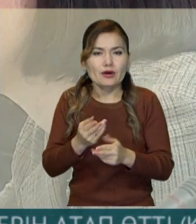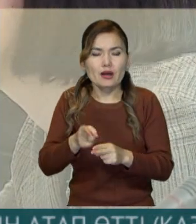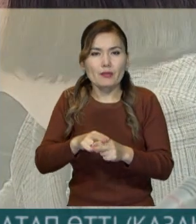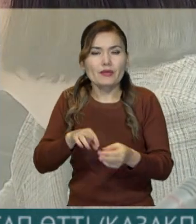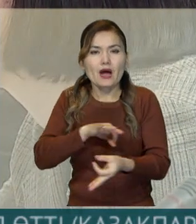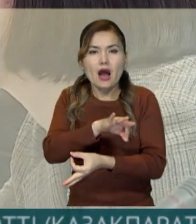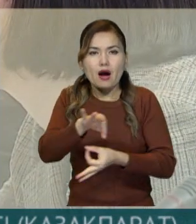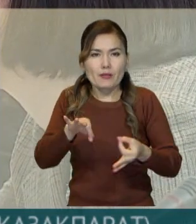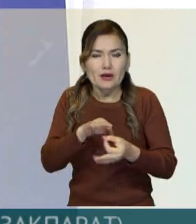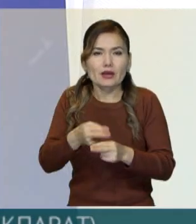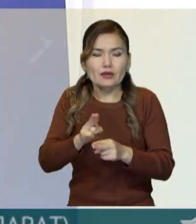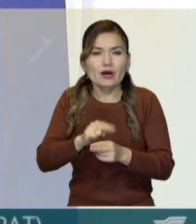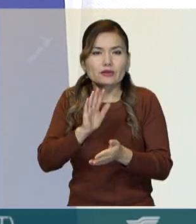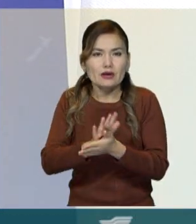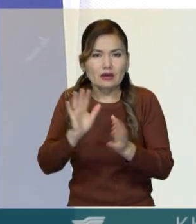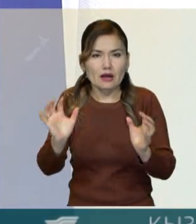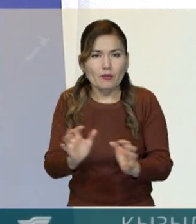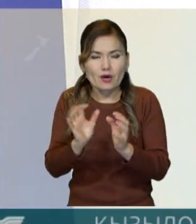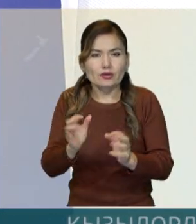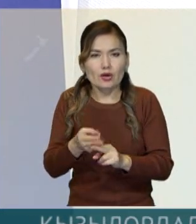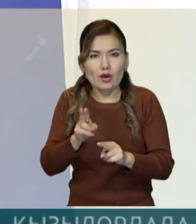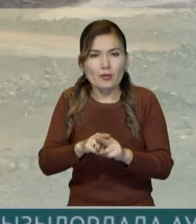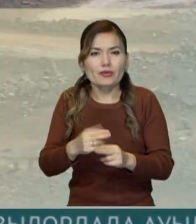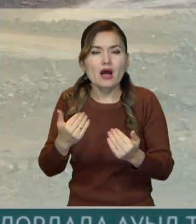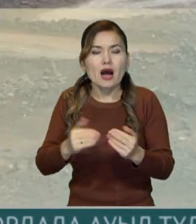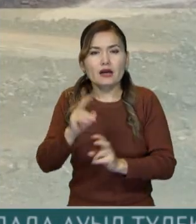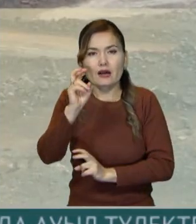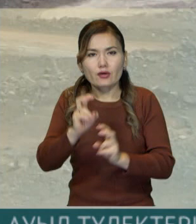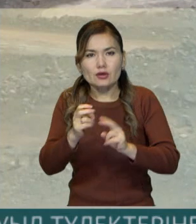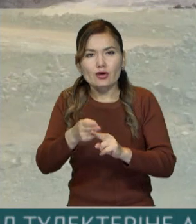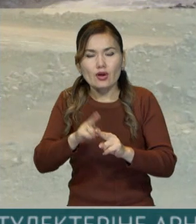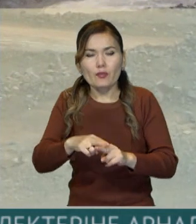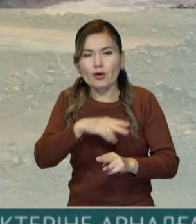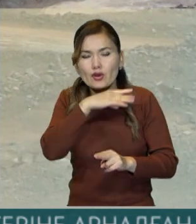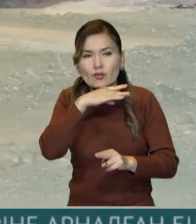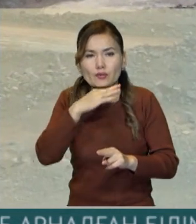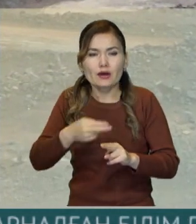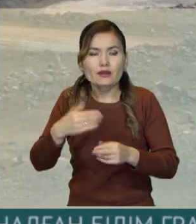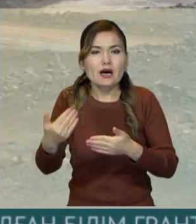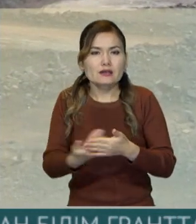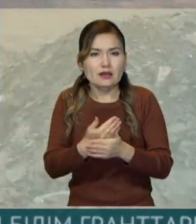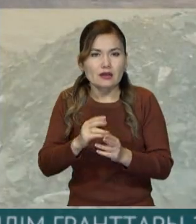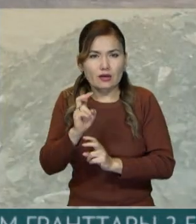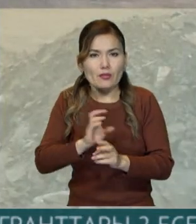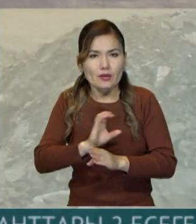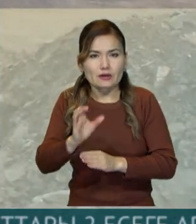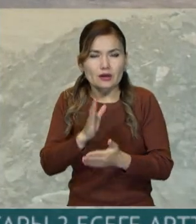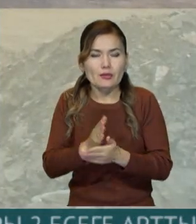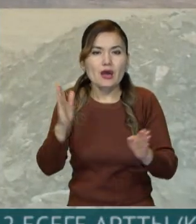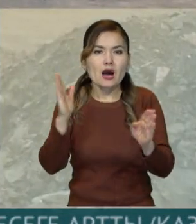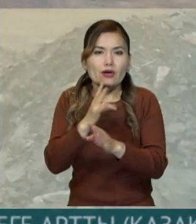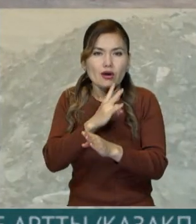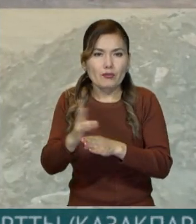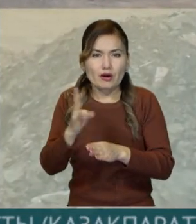өнім қалдықтарын сақтайтын қоймалар белгілі себептерге байланысты істен шығып қалады. Салдарынан ондаған зиянды